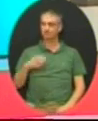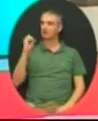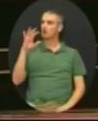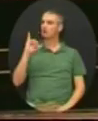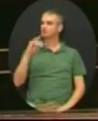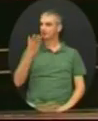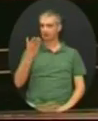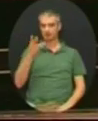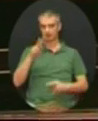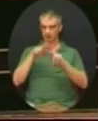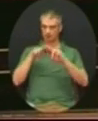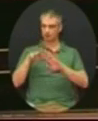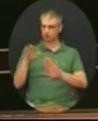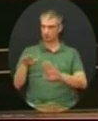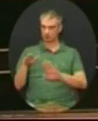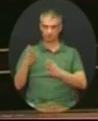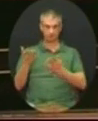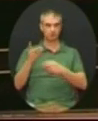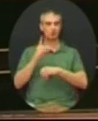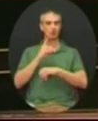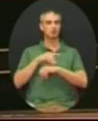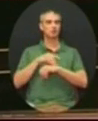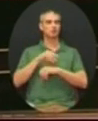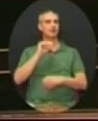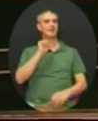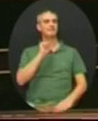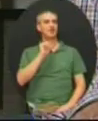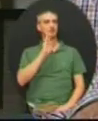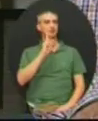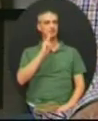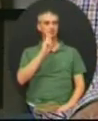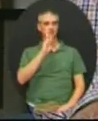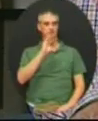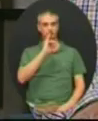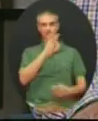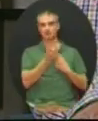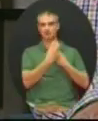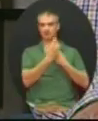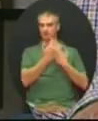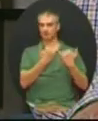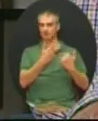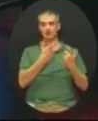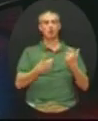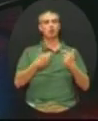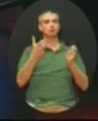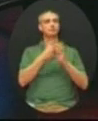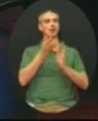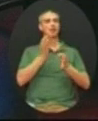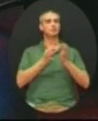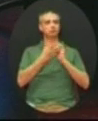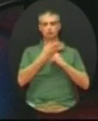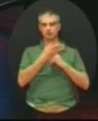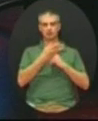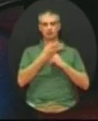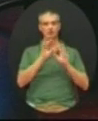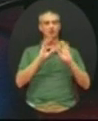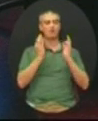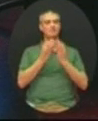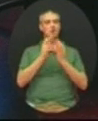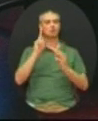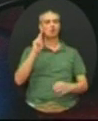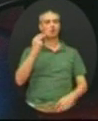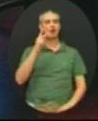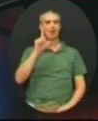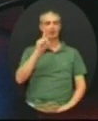ישראלי, אתה נשארת איתנו, דוקטור אביעד בקשי, שלום לך, אתה מצטרף אלינו, ראש המחלקה המשפטית פורום קהלת,